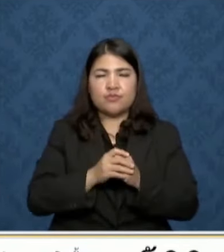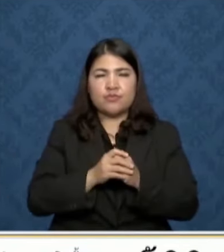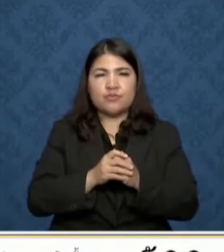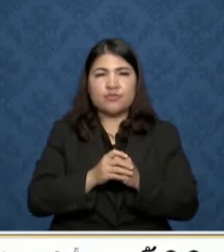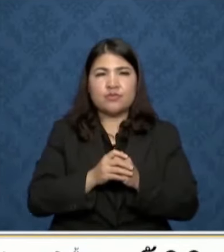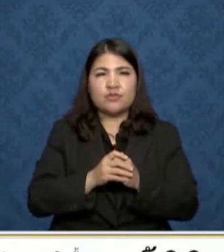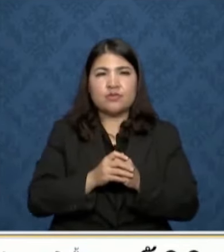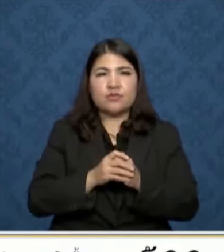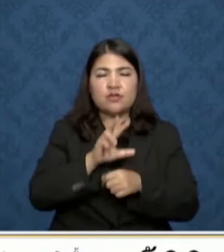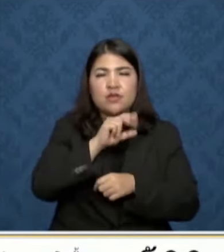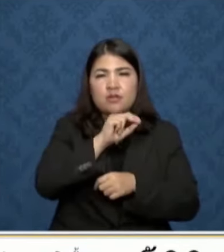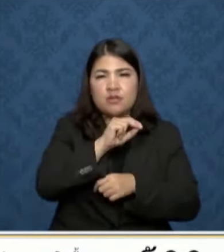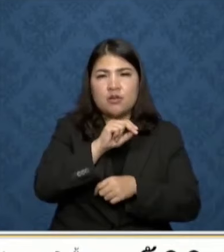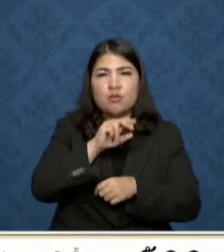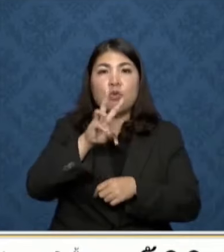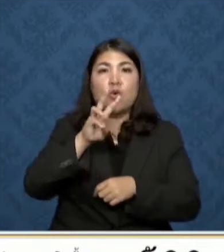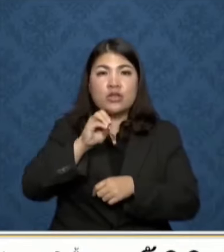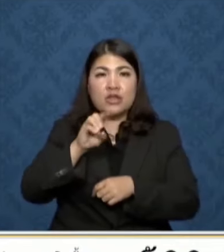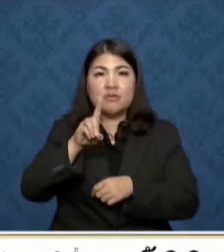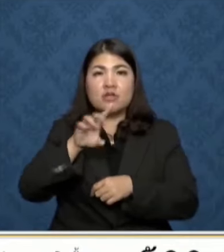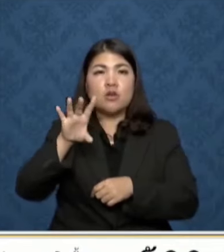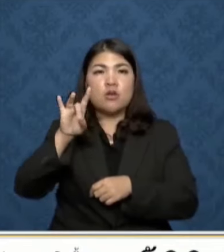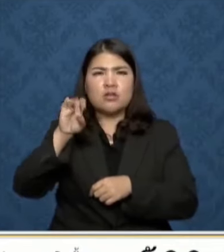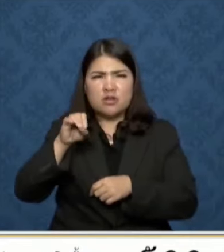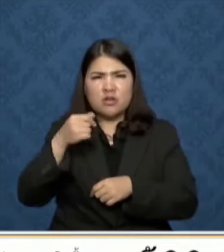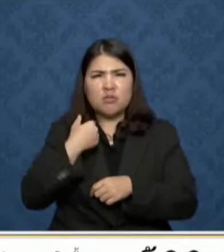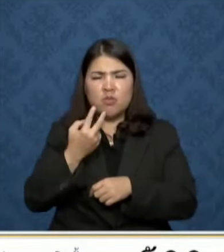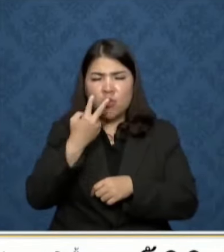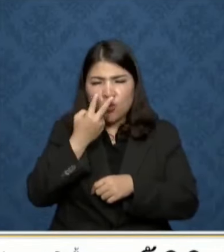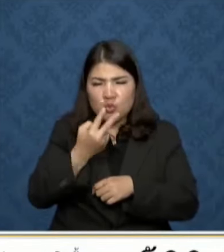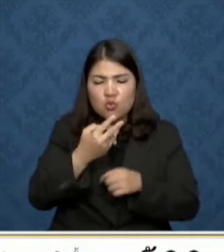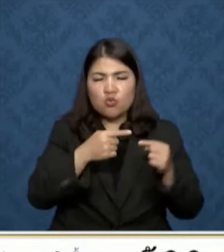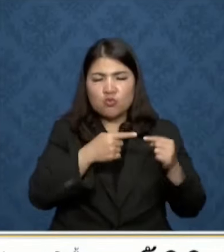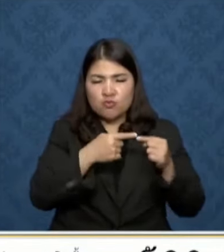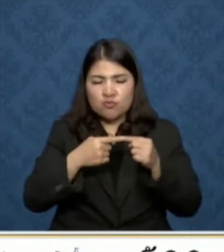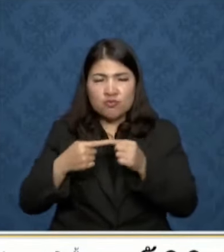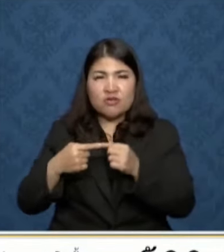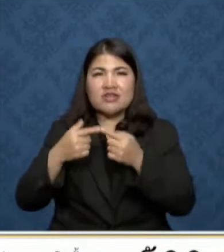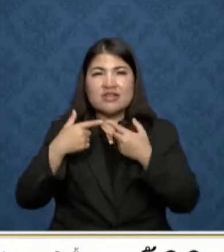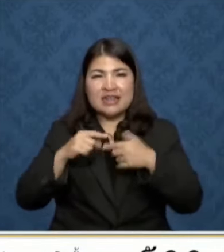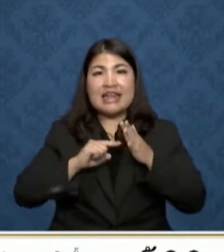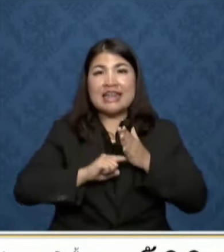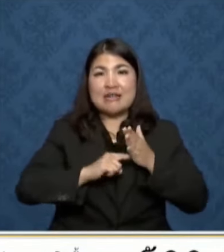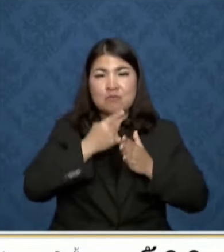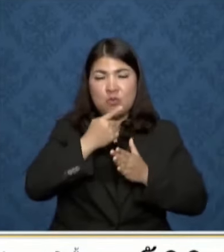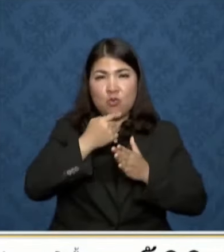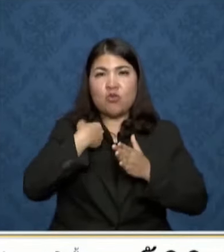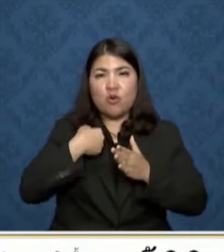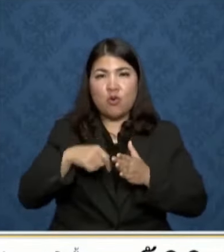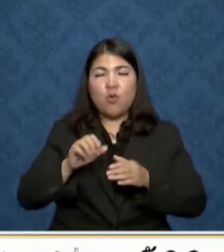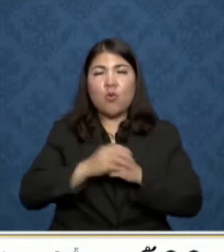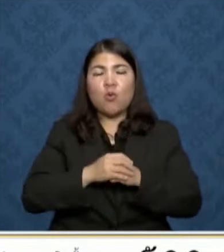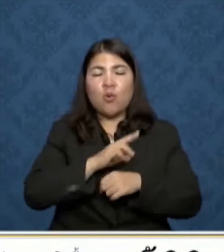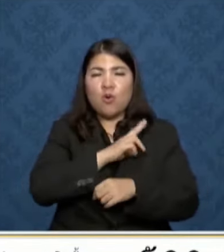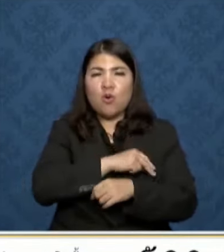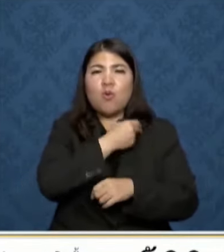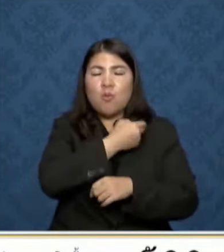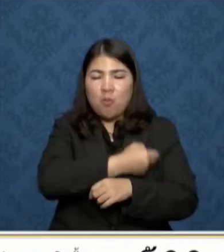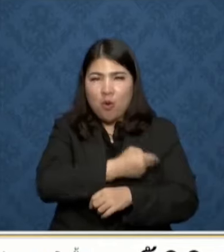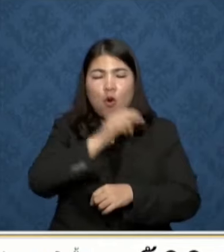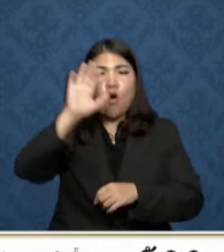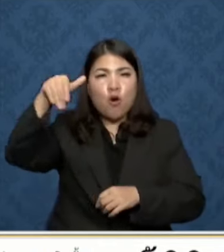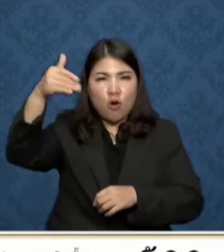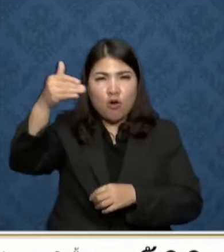30, 60, 110 วัอะมนโซ่ทุกข้อเลยโซ่ทุกข้อจะถูกเริ่มต้นโดยความเห็นของคหมอทั้งสิน